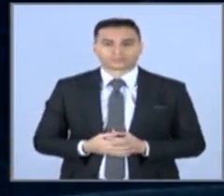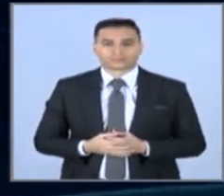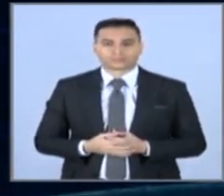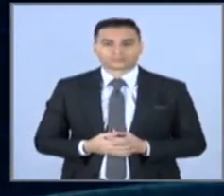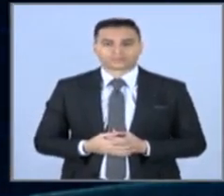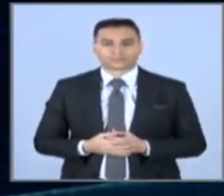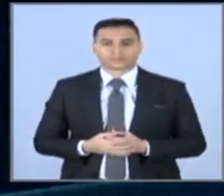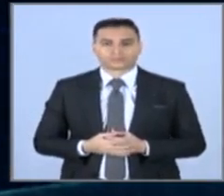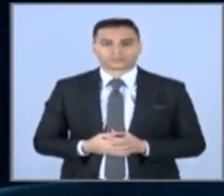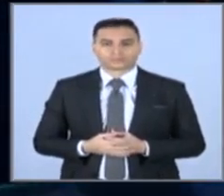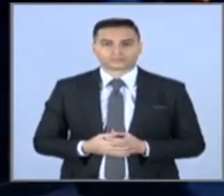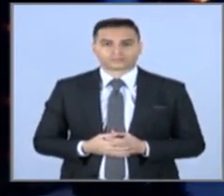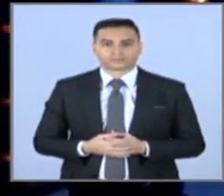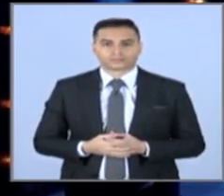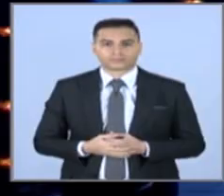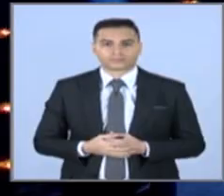تحت الضغط.